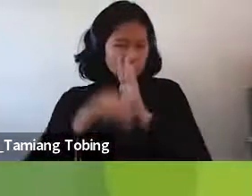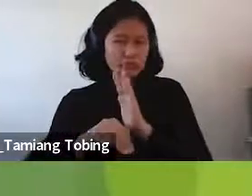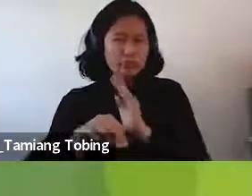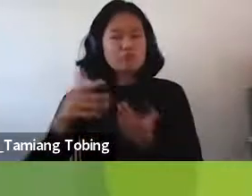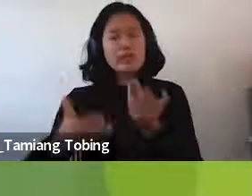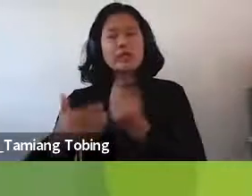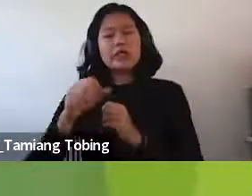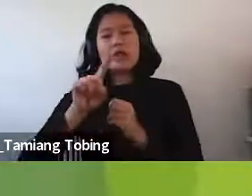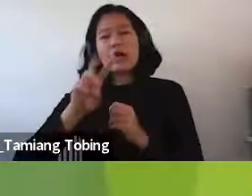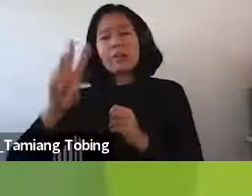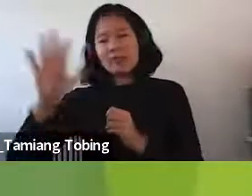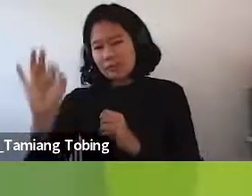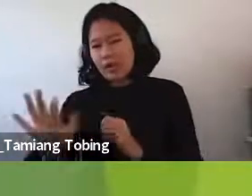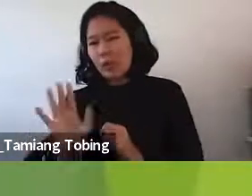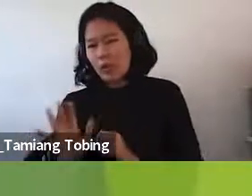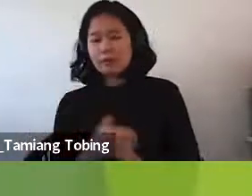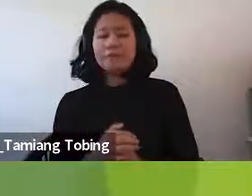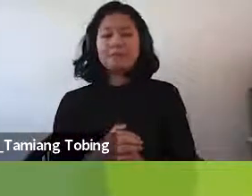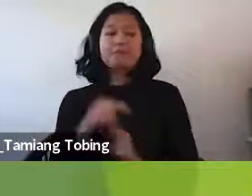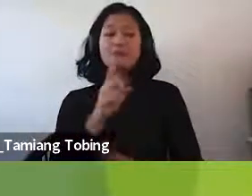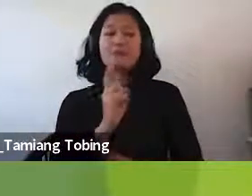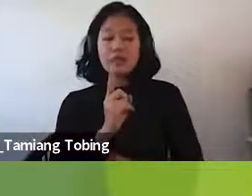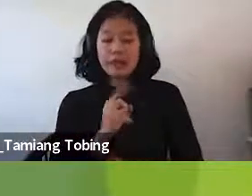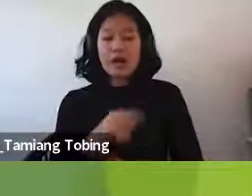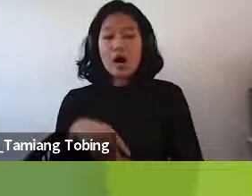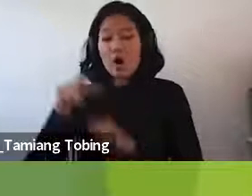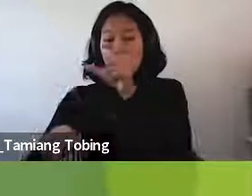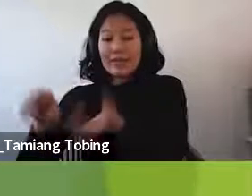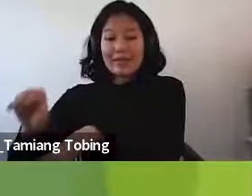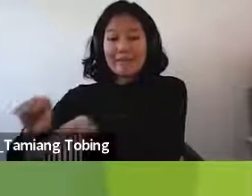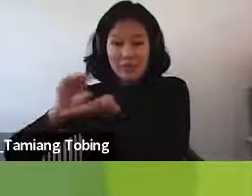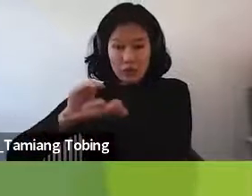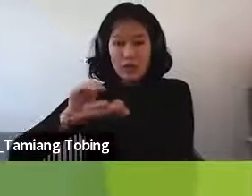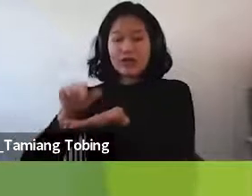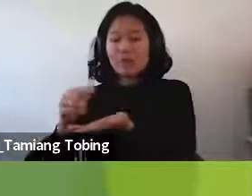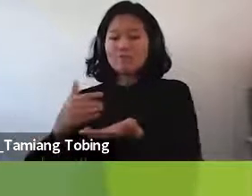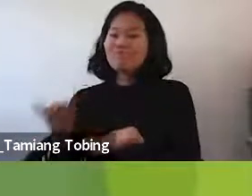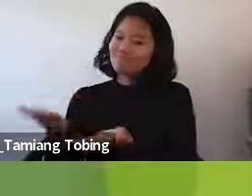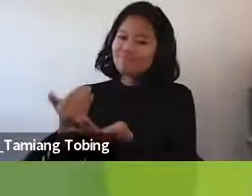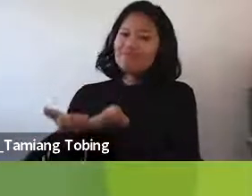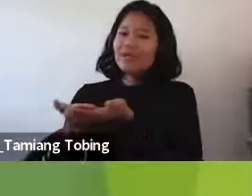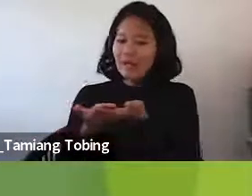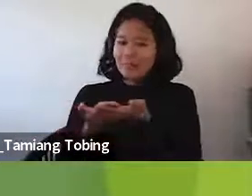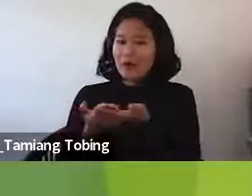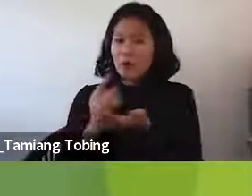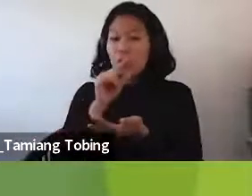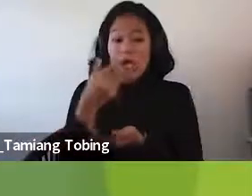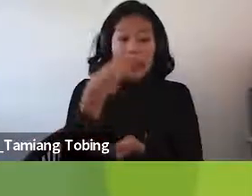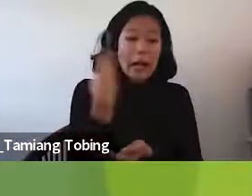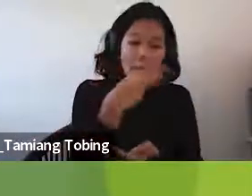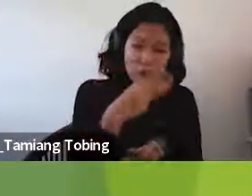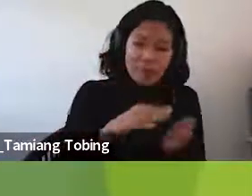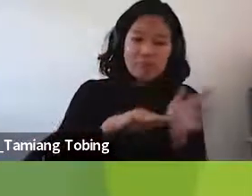sekitar 13%. Oleh karena itu, investor kita layani dengan sebaik mungkin agar ekonomi real juga